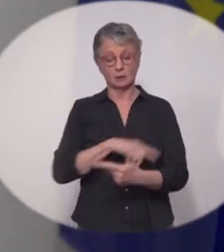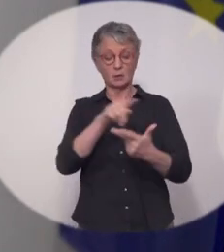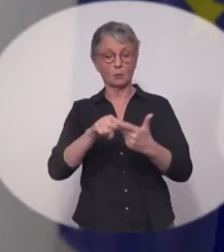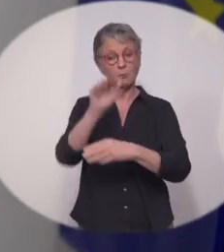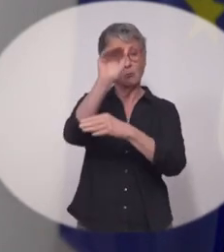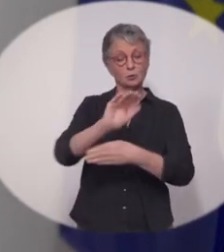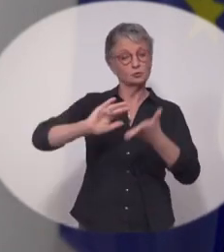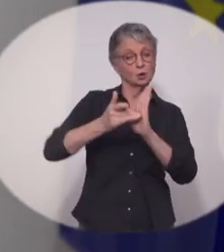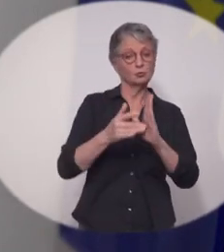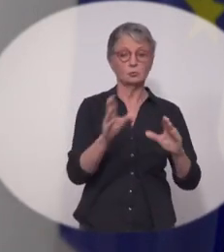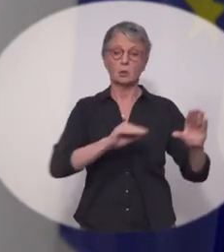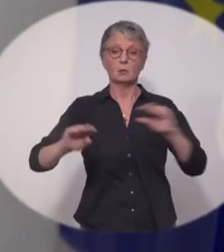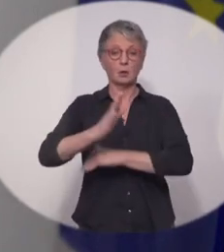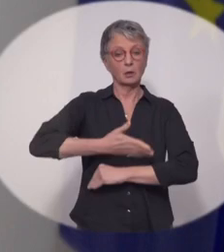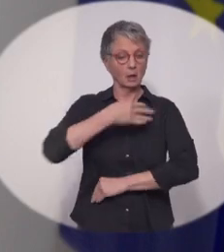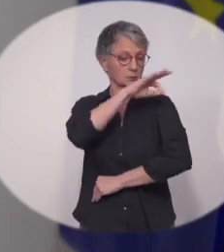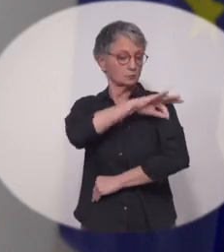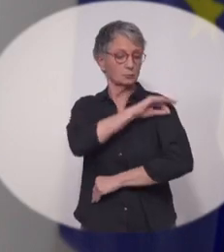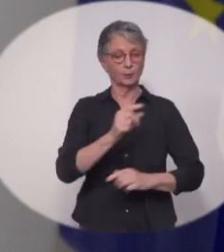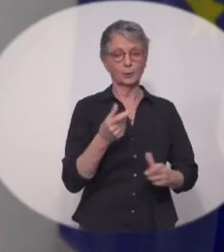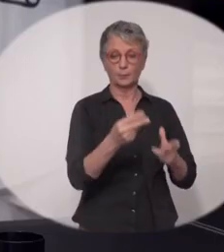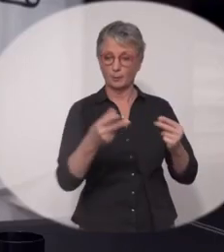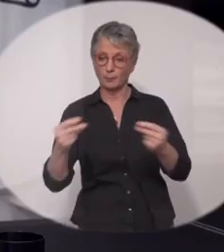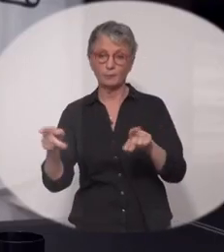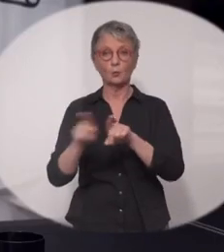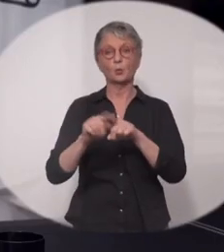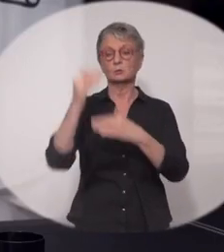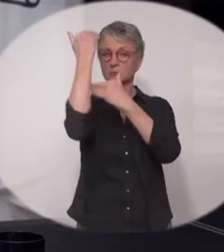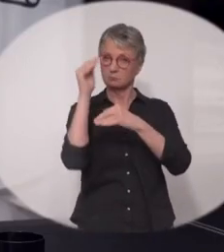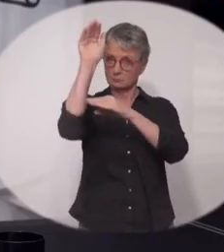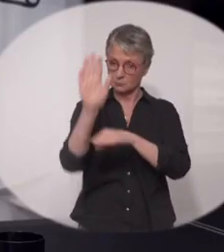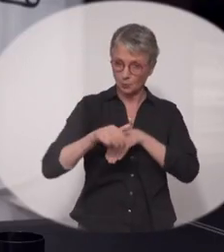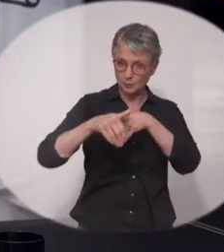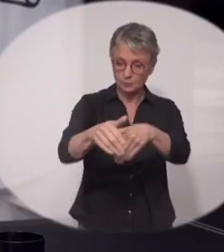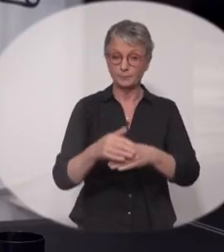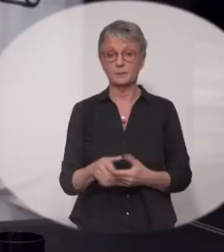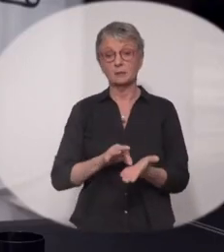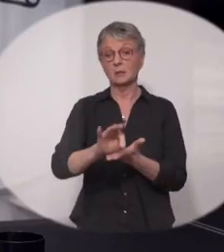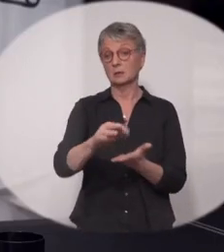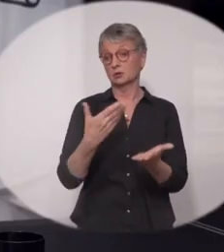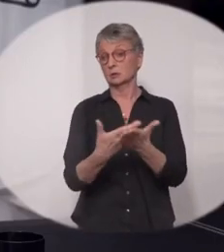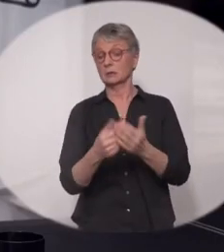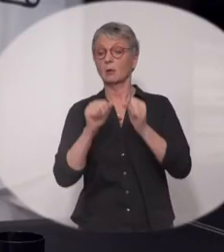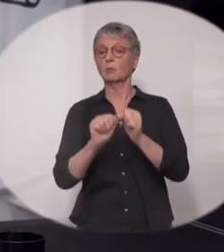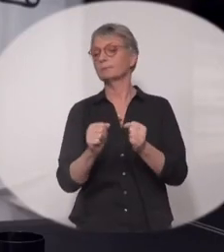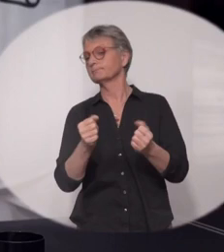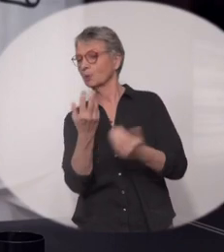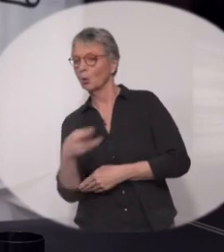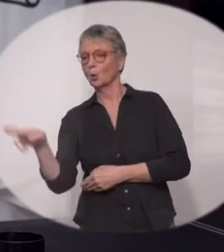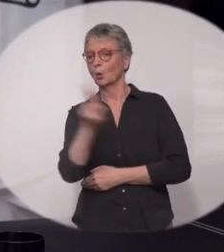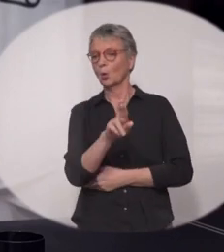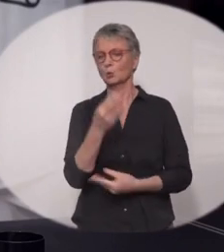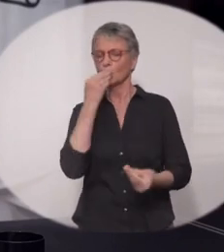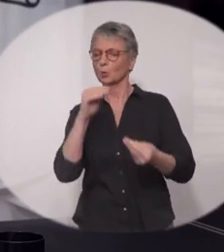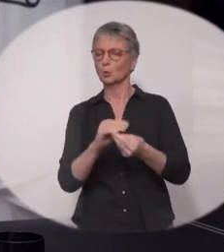de la campagne de vaccination et le maintien des gestes barrières cette stratégie nous permettra de revenir au plus tôt à une activité économique